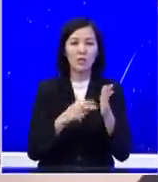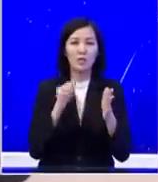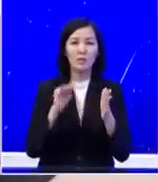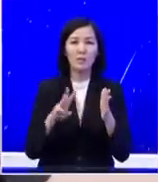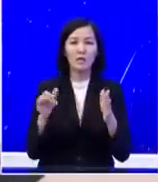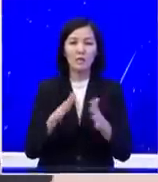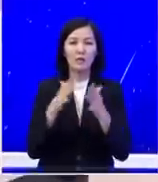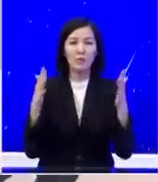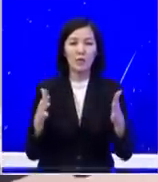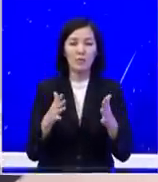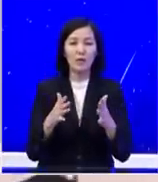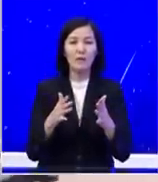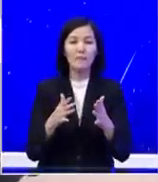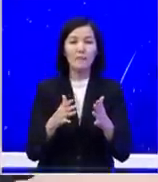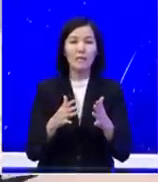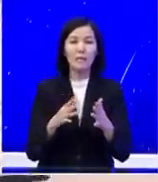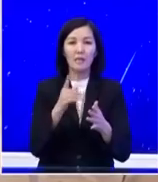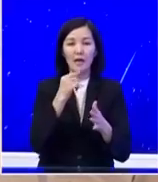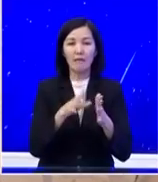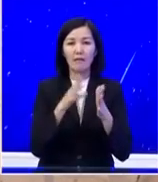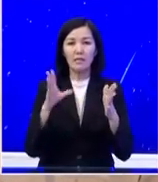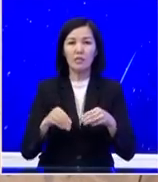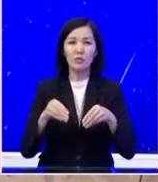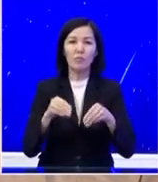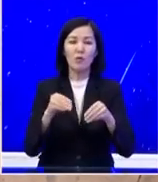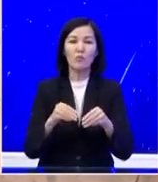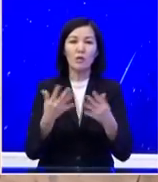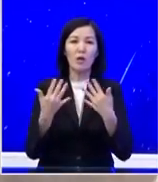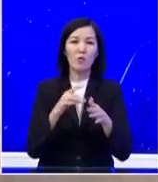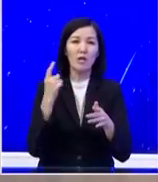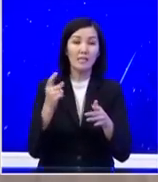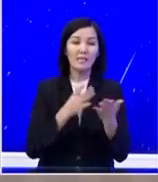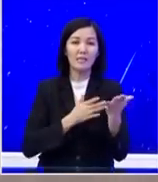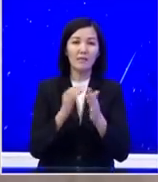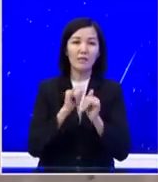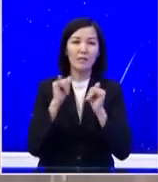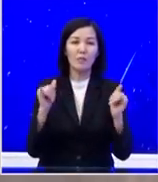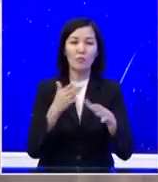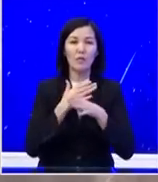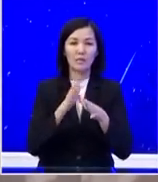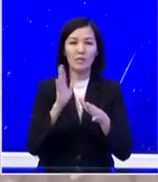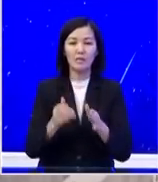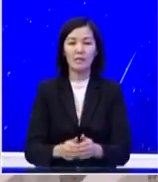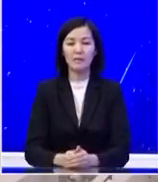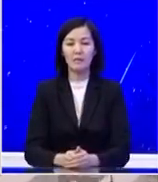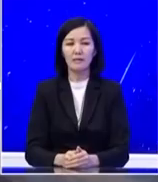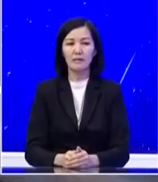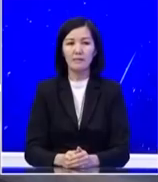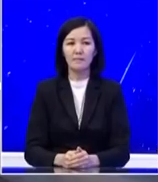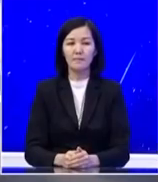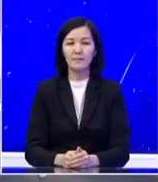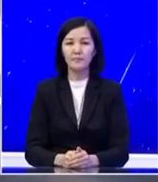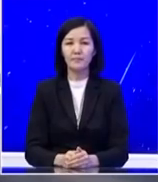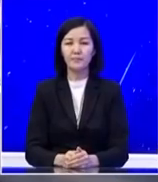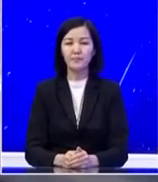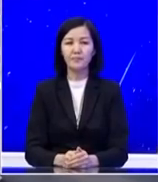гектарға ұлғаймақ. Бұл өз кезегінде қант қызылшасы, бақша шаруашылығын және басқа да агросаланың дамуына ықпал етпек. Сейчас уже май,